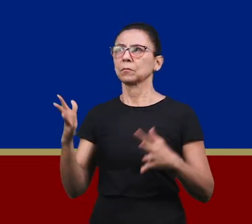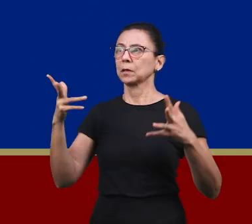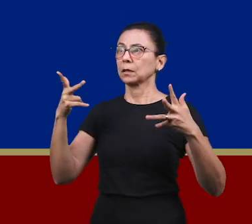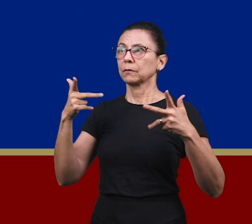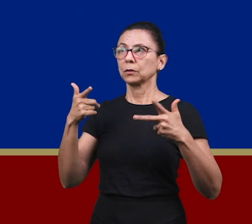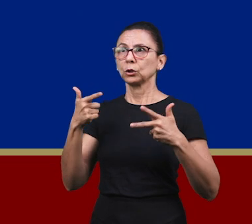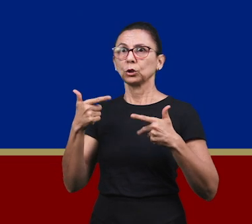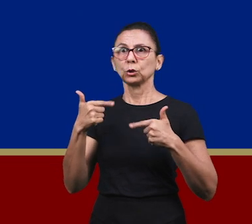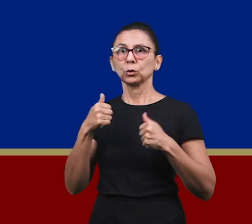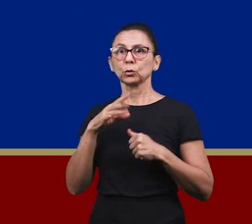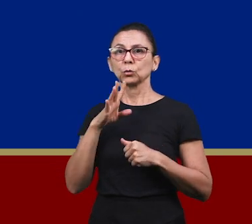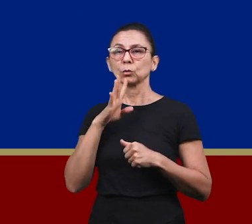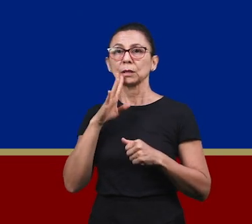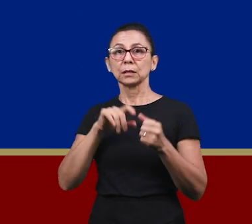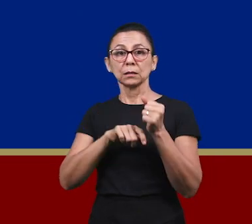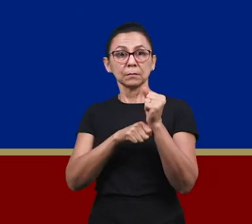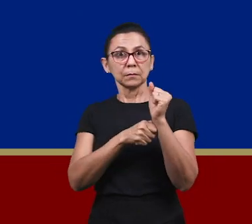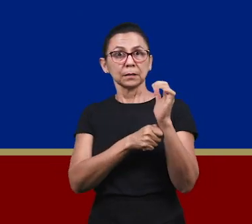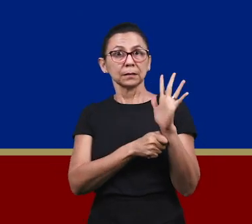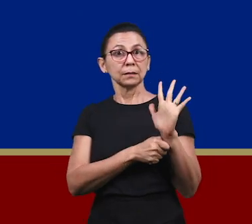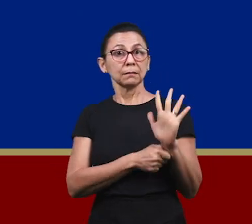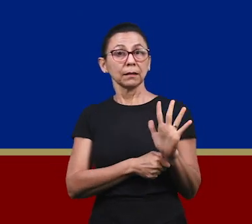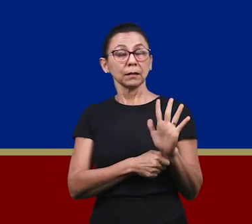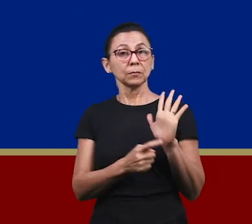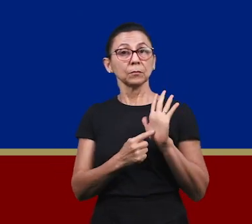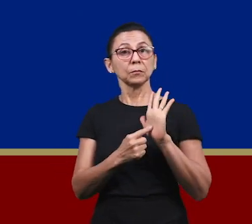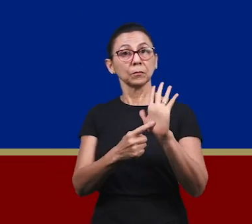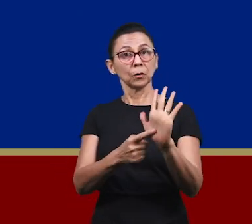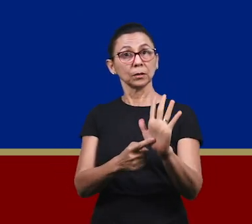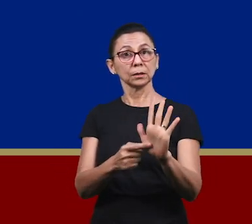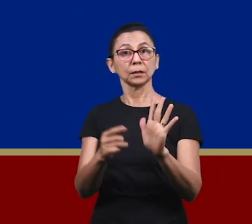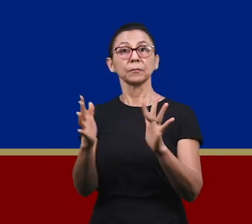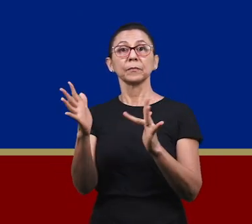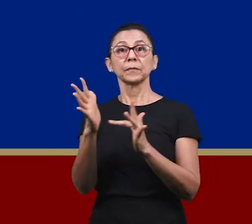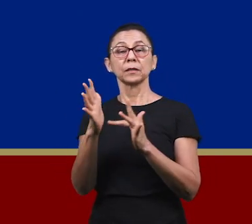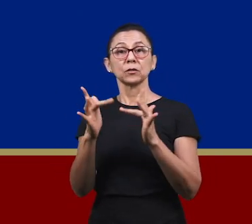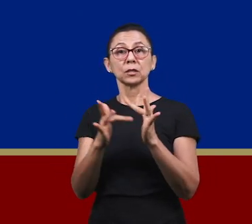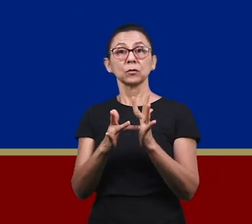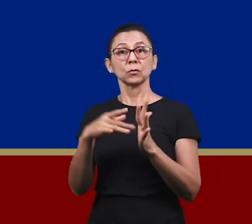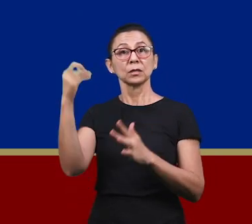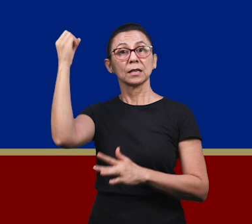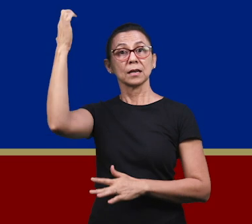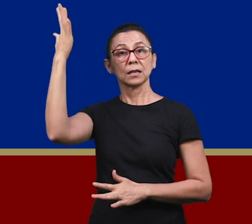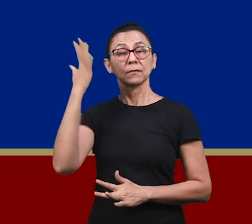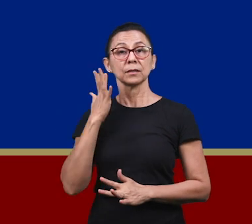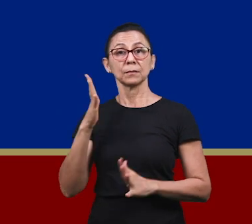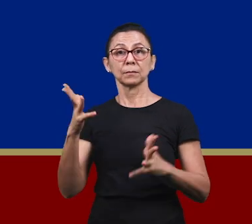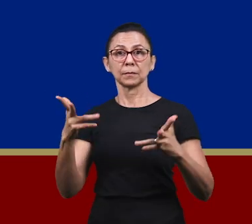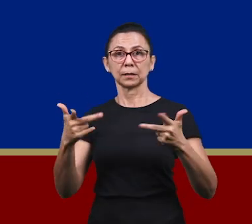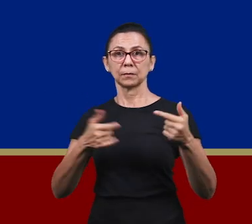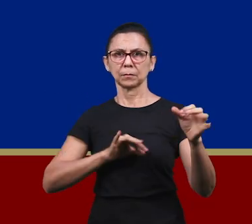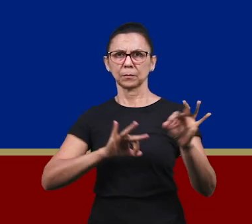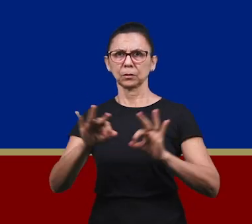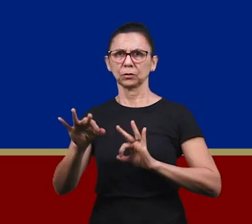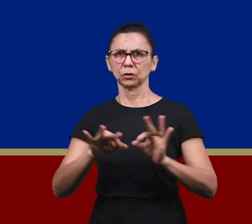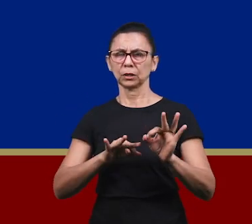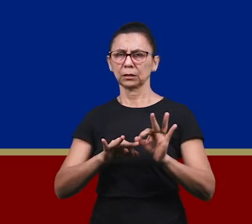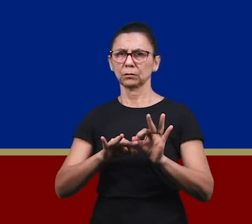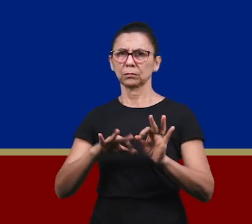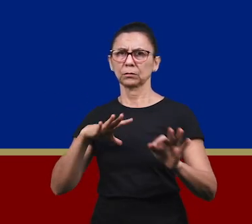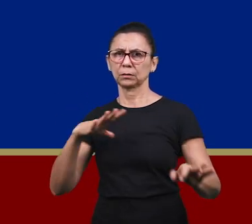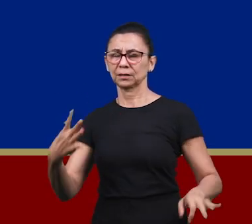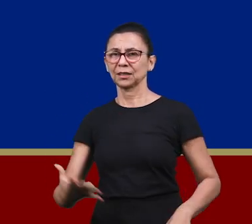du tabernacle qui pointent vers Jésus révélé et son merveilleux projet de